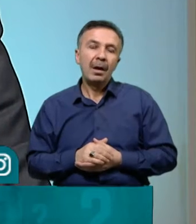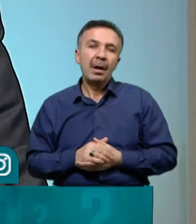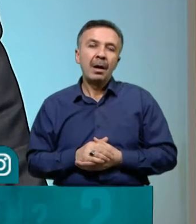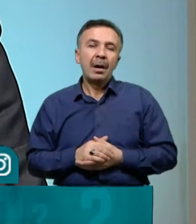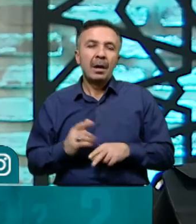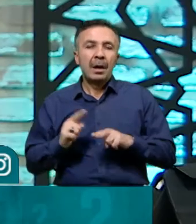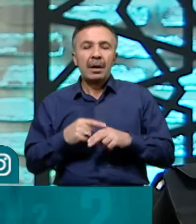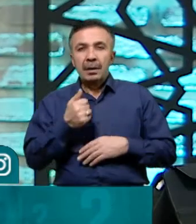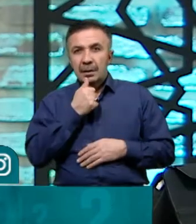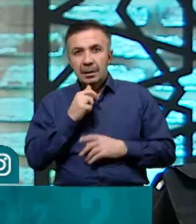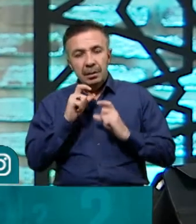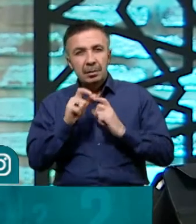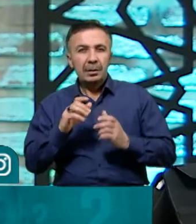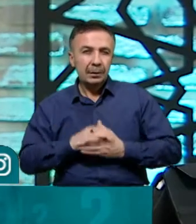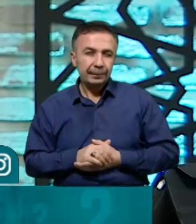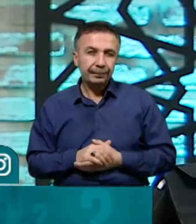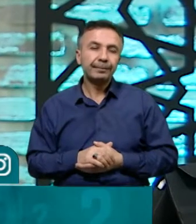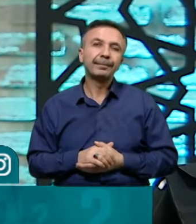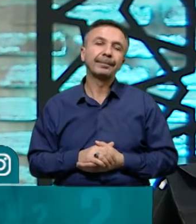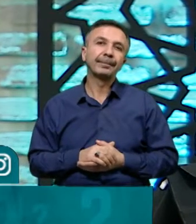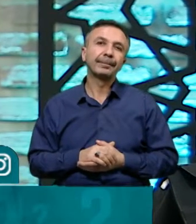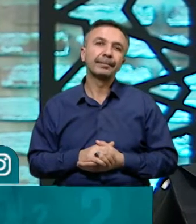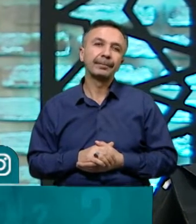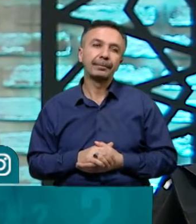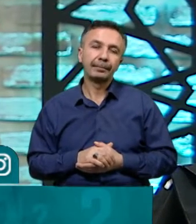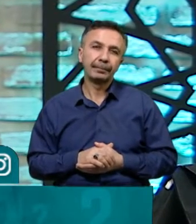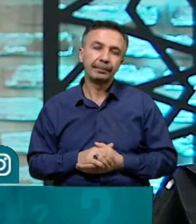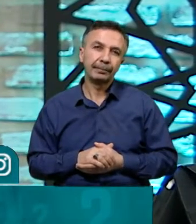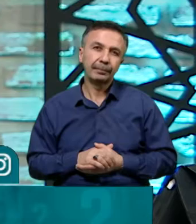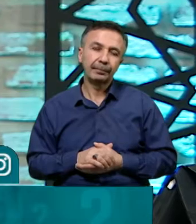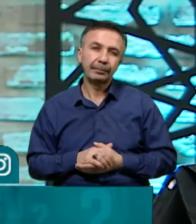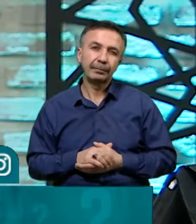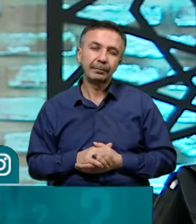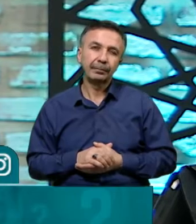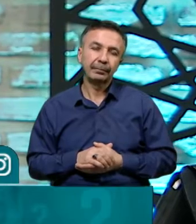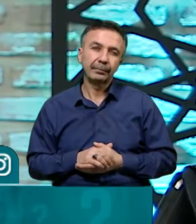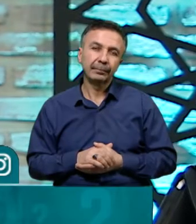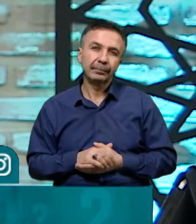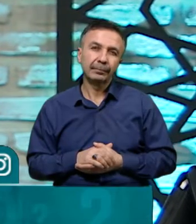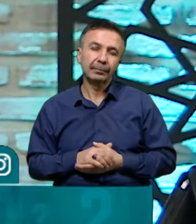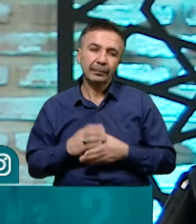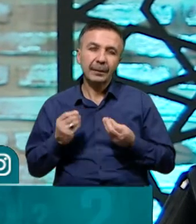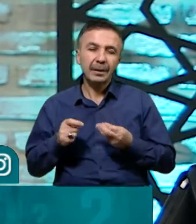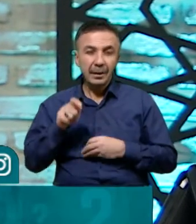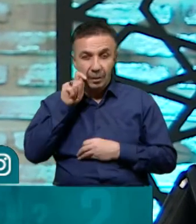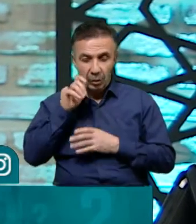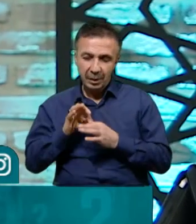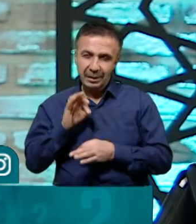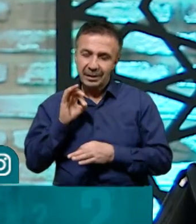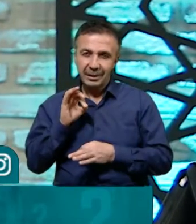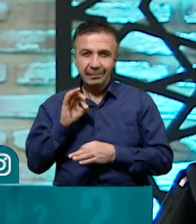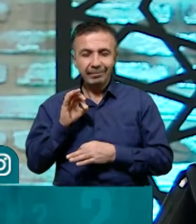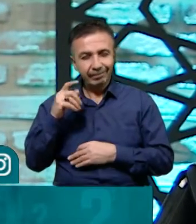ahmet beyin bir sorusu var hocam ben şimdi okurken e Aslında iyi ki Müslümanız diye şöyle iç geçirdim Bu